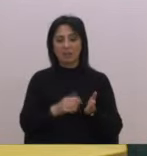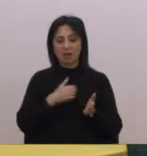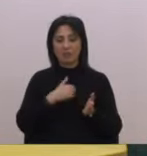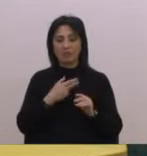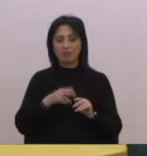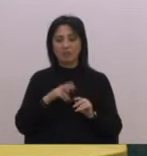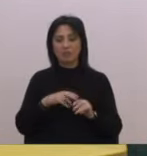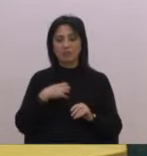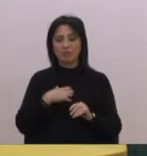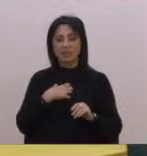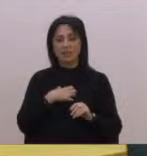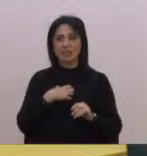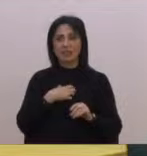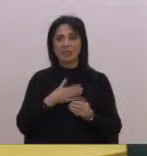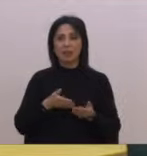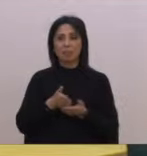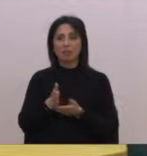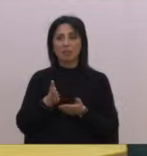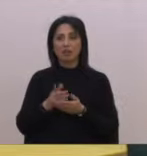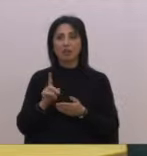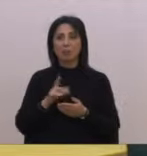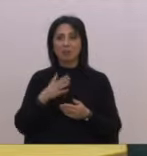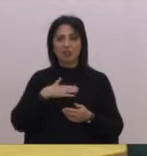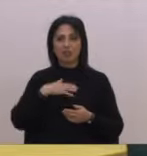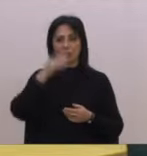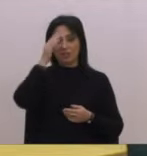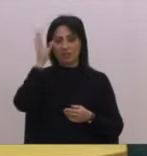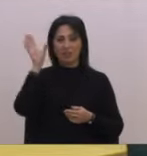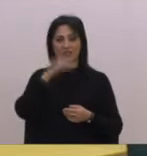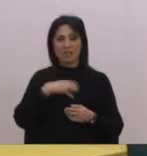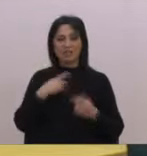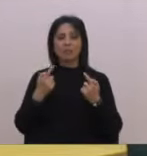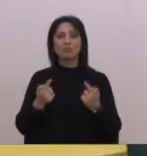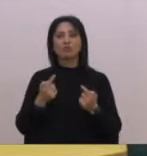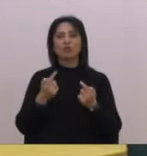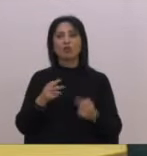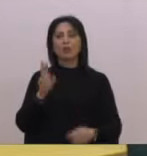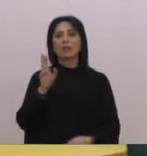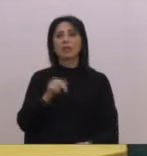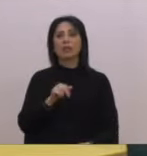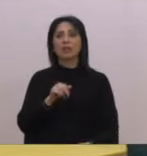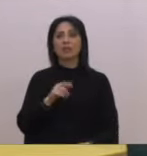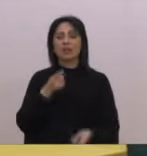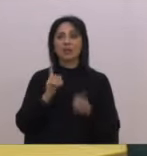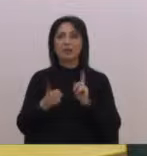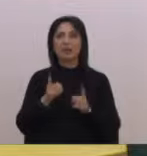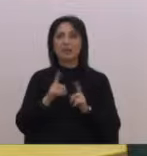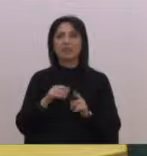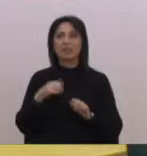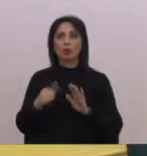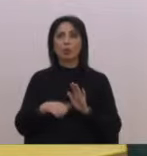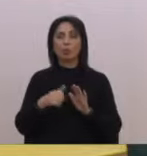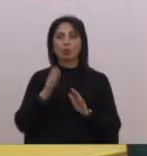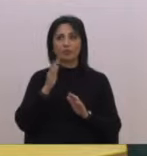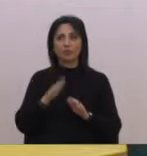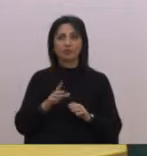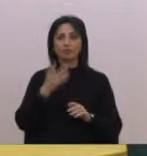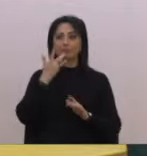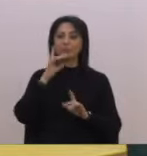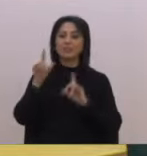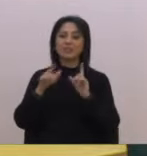იმ ძირითად მიმართულებებს, რაც ჩემი აზრით ყველაზე მნიშვნელოვანია და ნამდვილად უმუშევრობა იქნება,